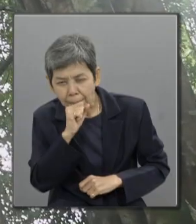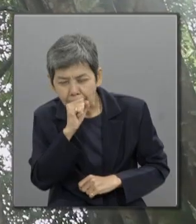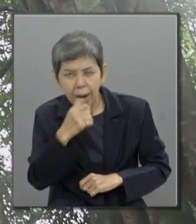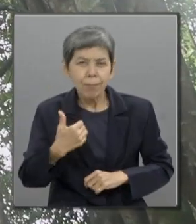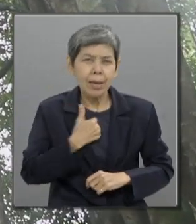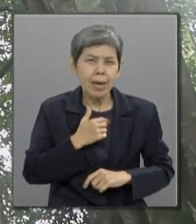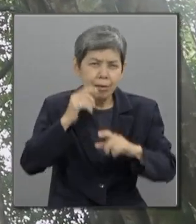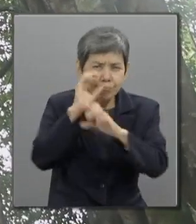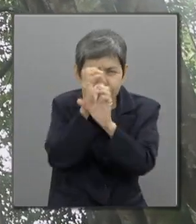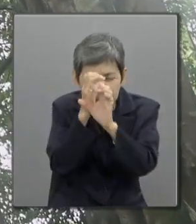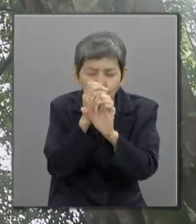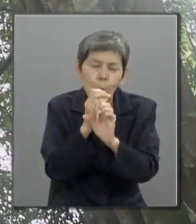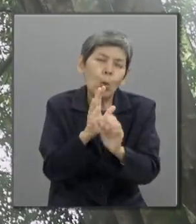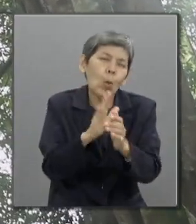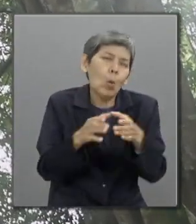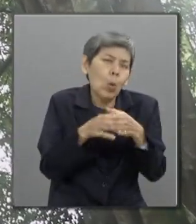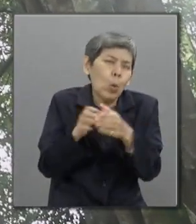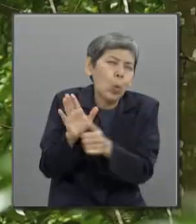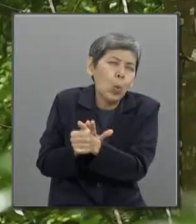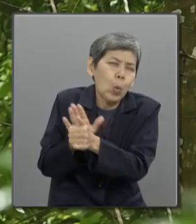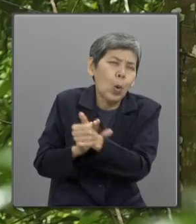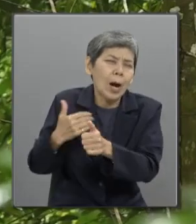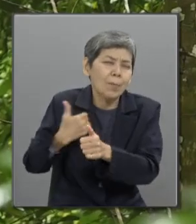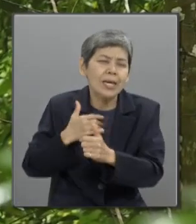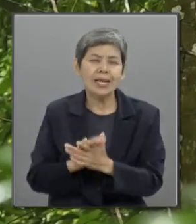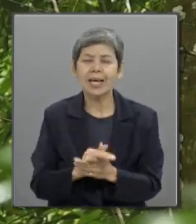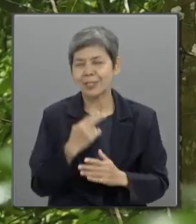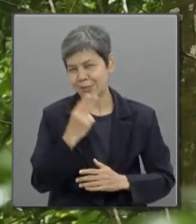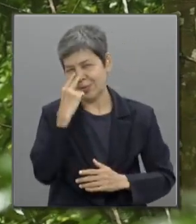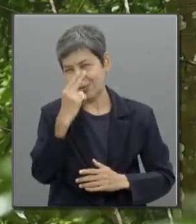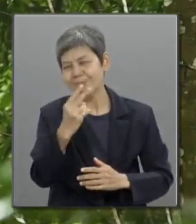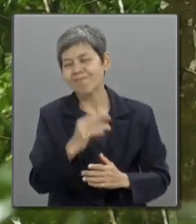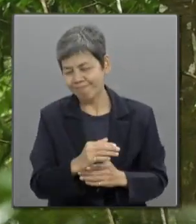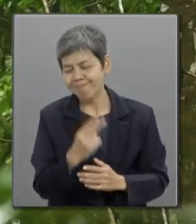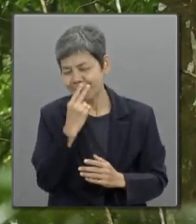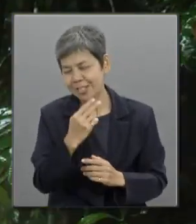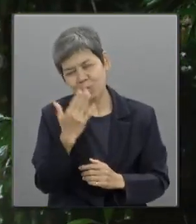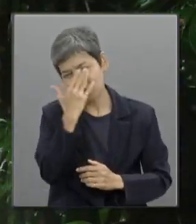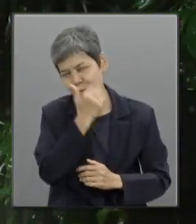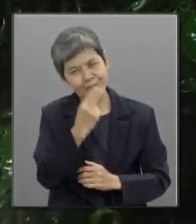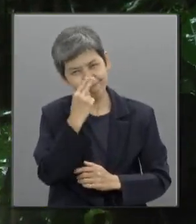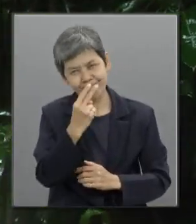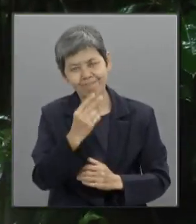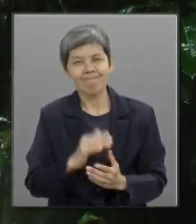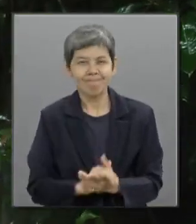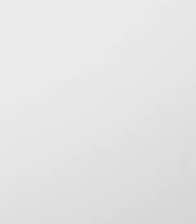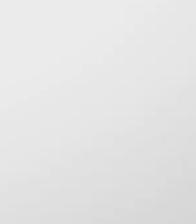ทั้งกล้องก็สงสารทีมอยู่เหมือนกันนะครับแต่ว่าทุ่มเทกันเต็มที่ครับ